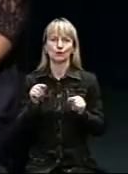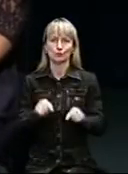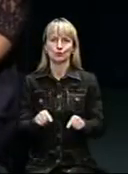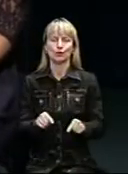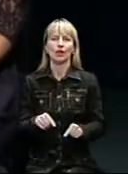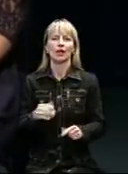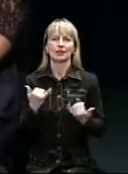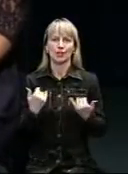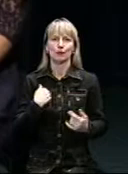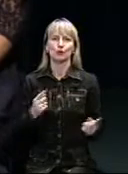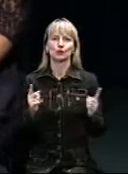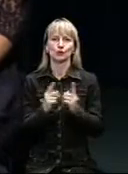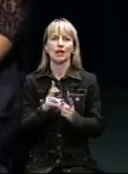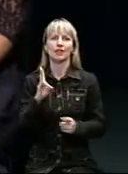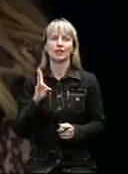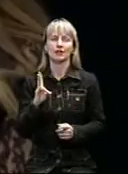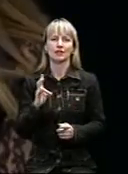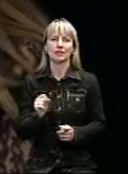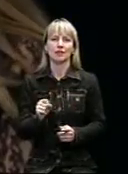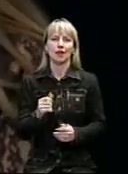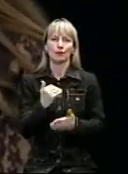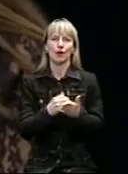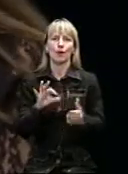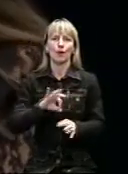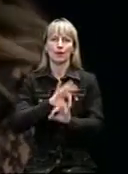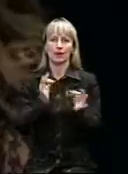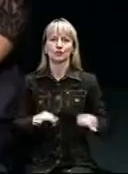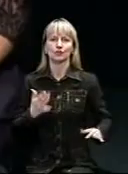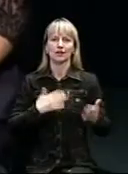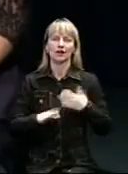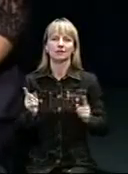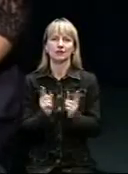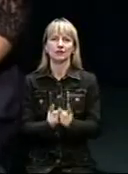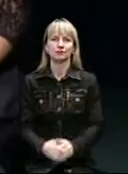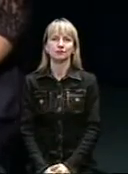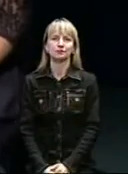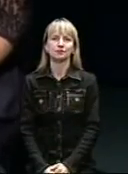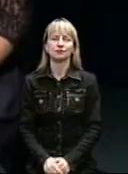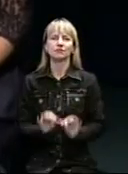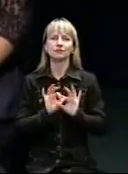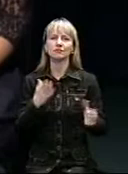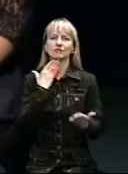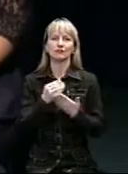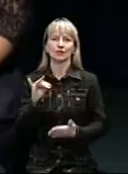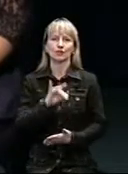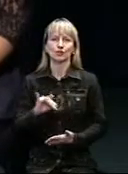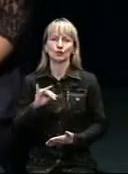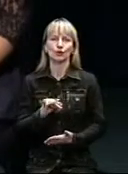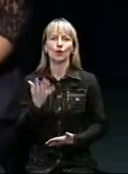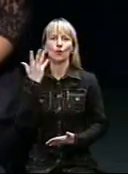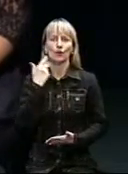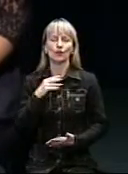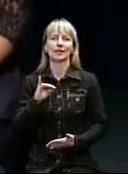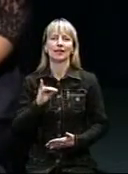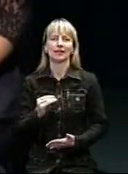нарешті ми зустрілися на рефрені. Дуже радий вас бачити. Мені також дуже приємно, дякую. Розкажіть свою історію. Коли